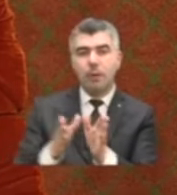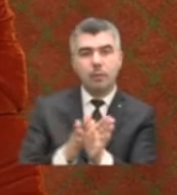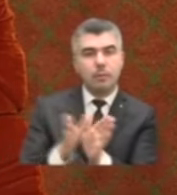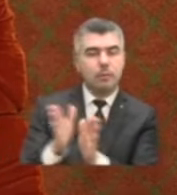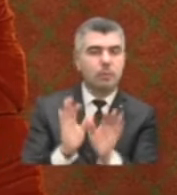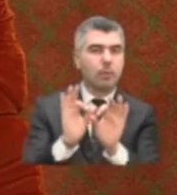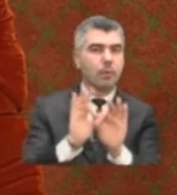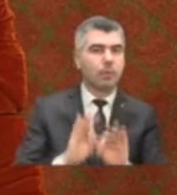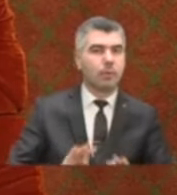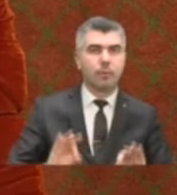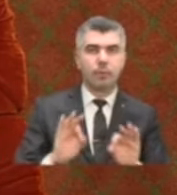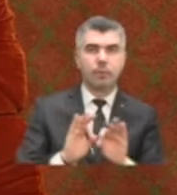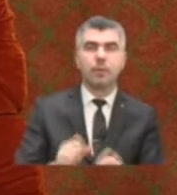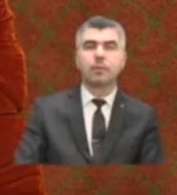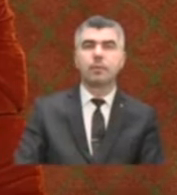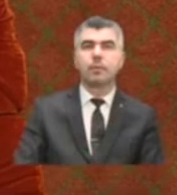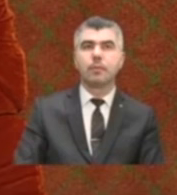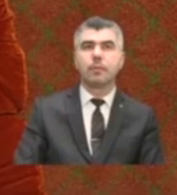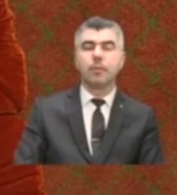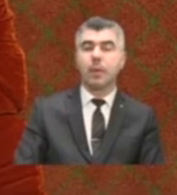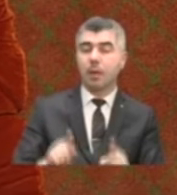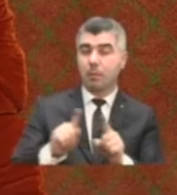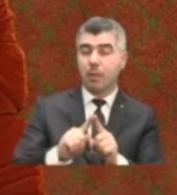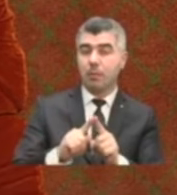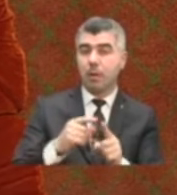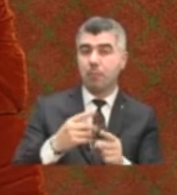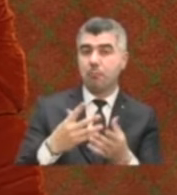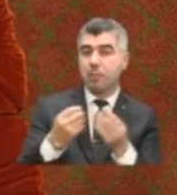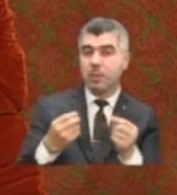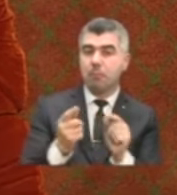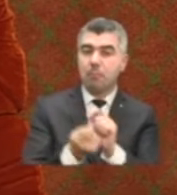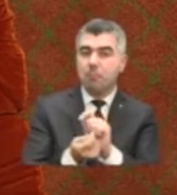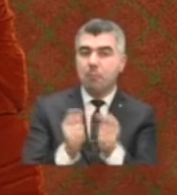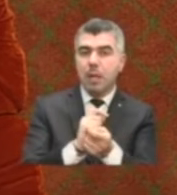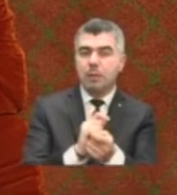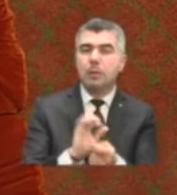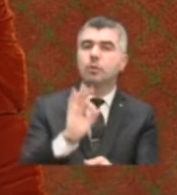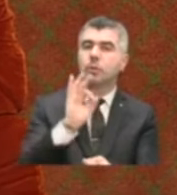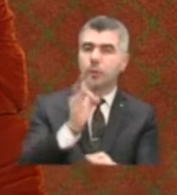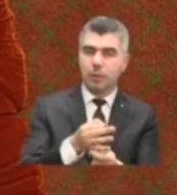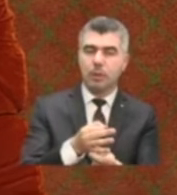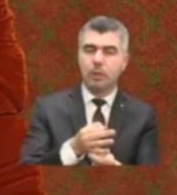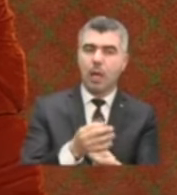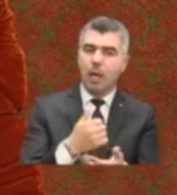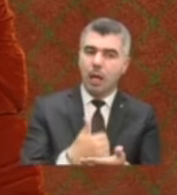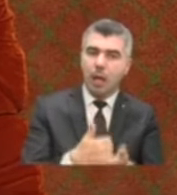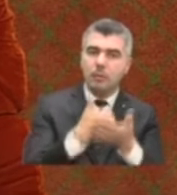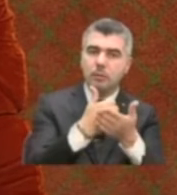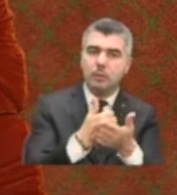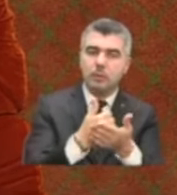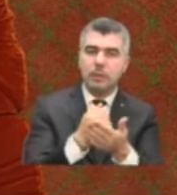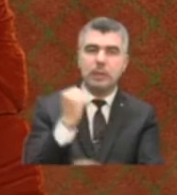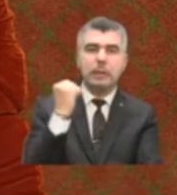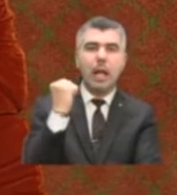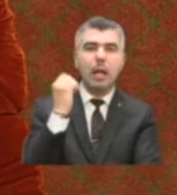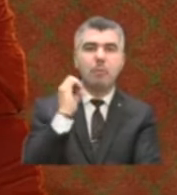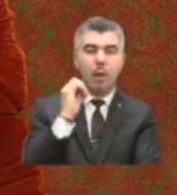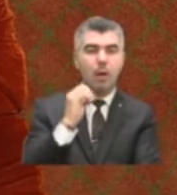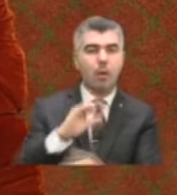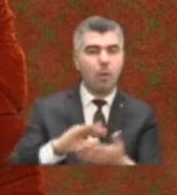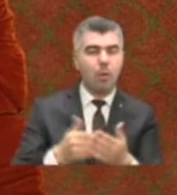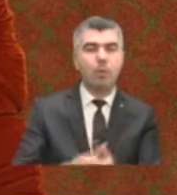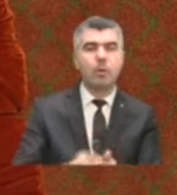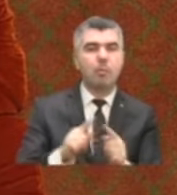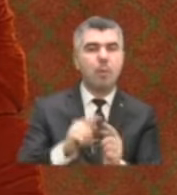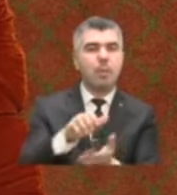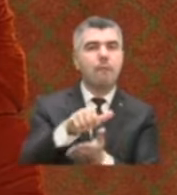بعضياتهم. فلذلك في كاع الميادين اللي كيكون فيهم بدائل تنعطيو البدائل، وكاين تحفيزات ضريبيه باش نعطيو بحال في